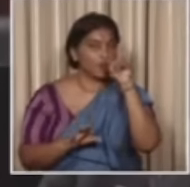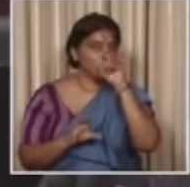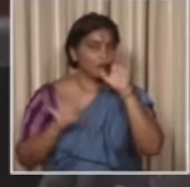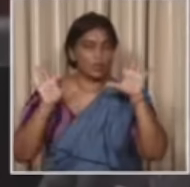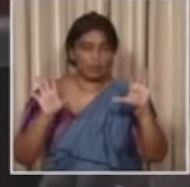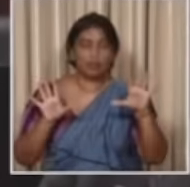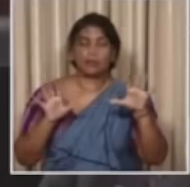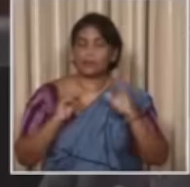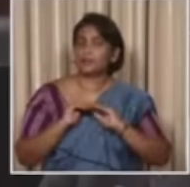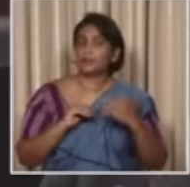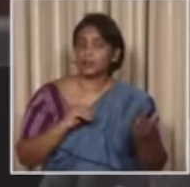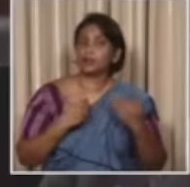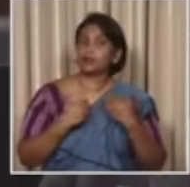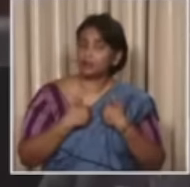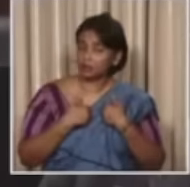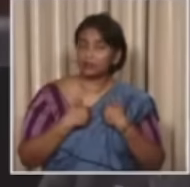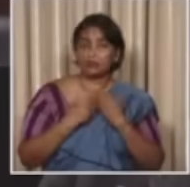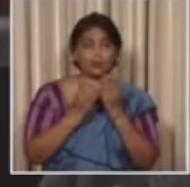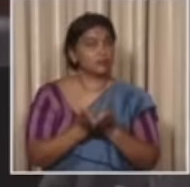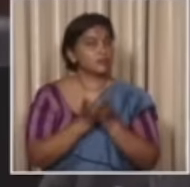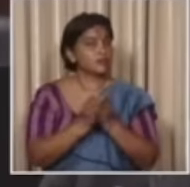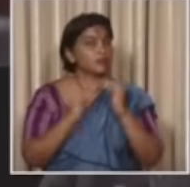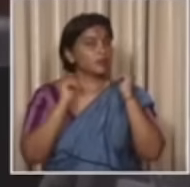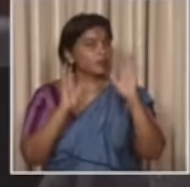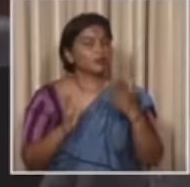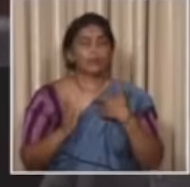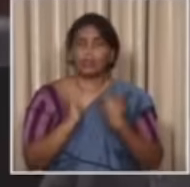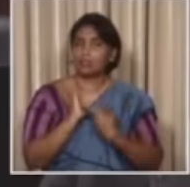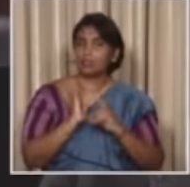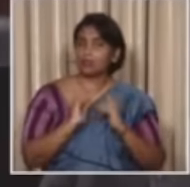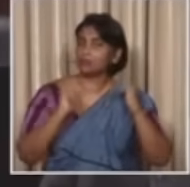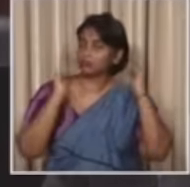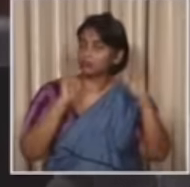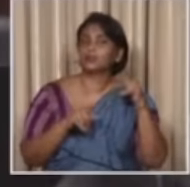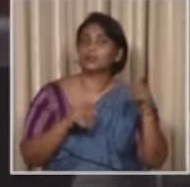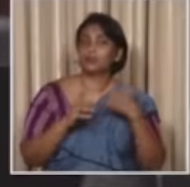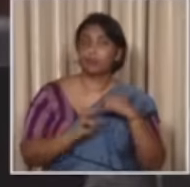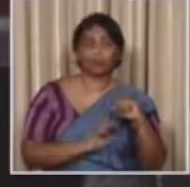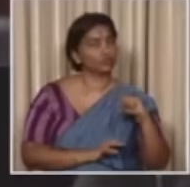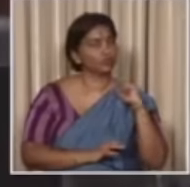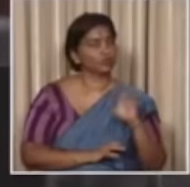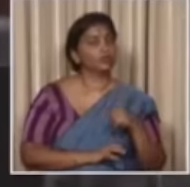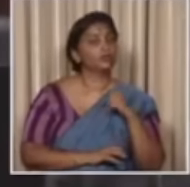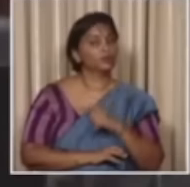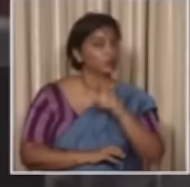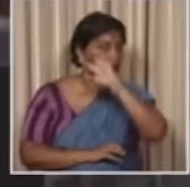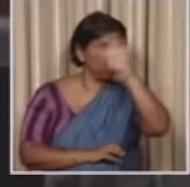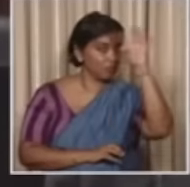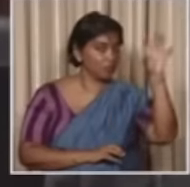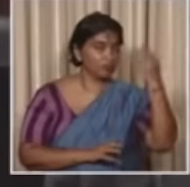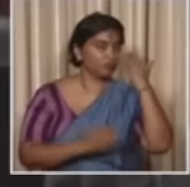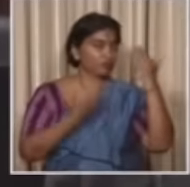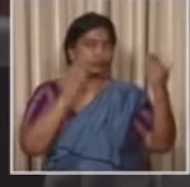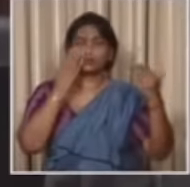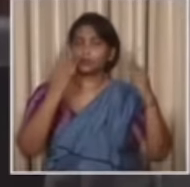5 මාස 10 ගියාට පස්සේ. අපට වඩා සම්පත් තියෙන, අපට වඩා තාක්ෂණය තියෙන, අපට වඩා බලය තිබෙන මේ රටවල් එක්ක